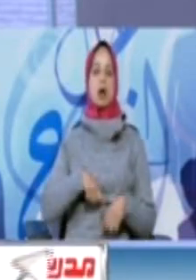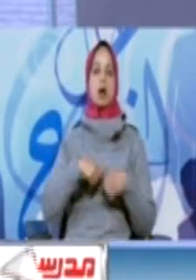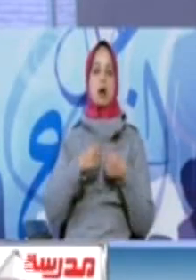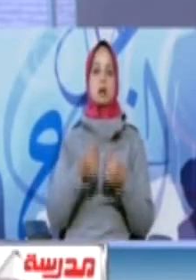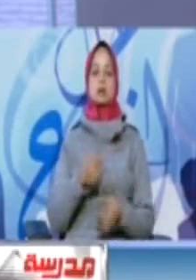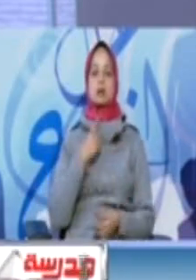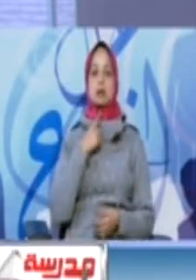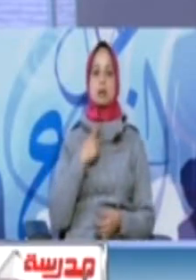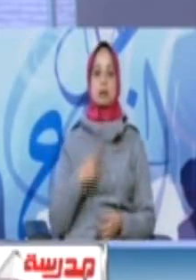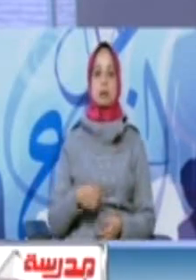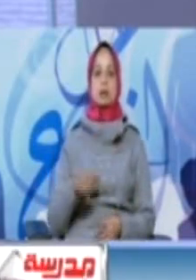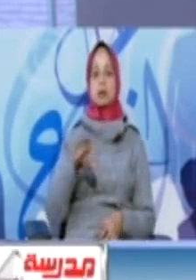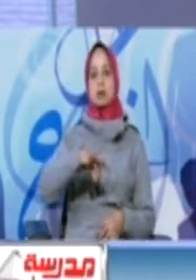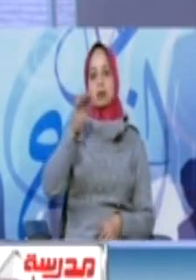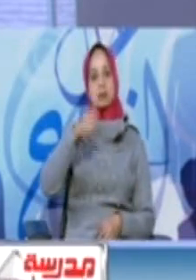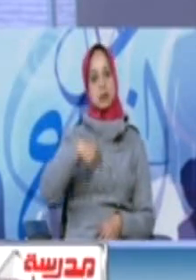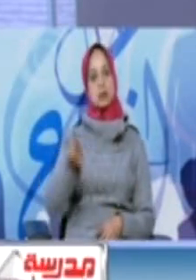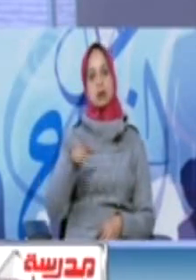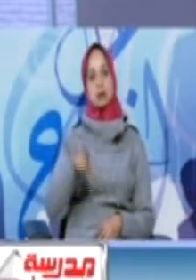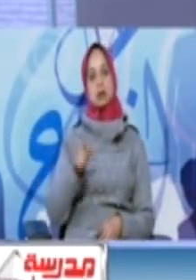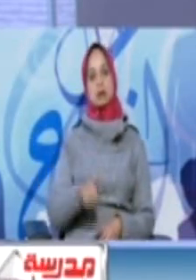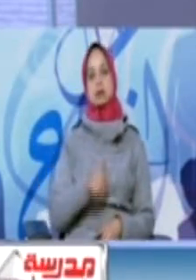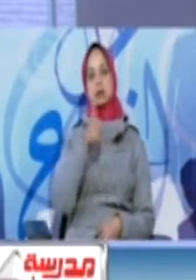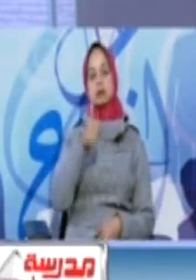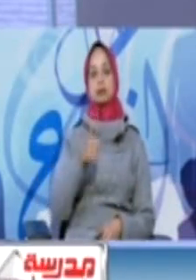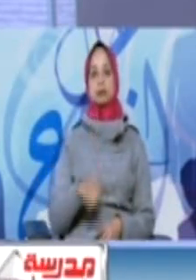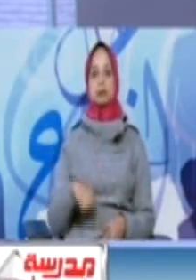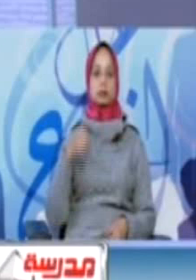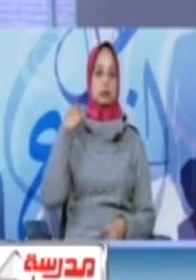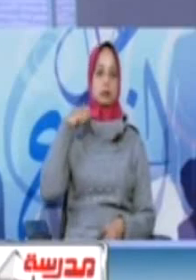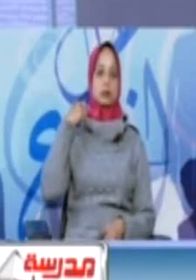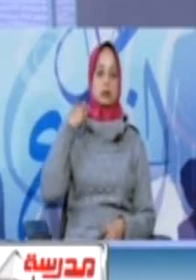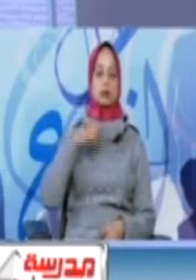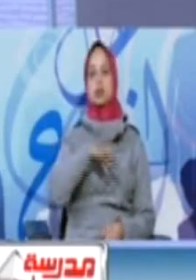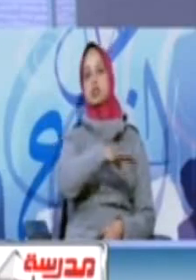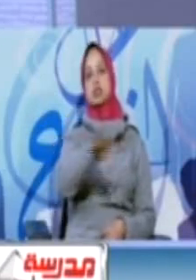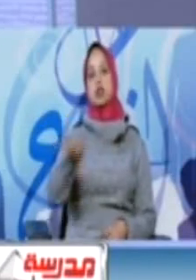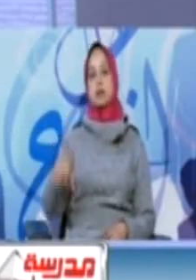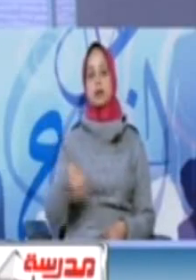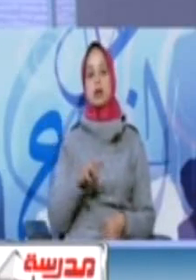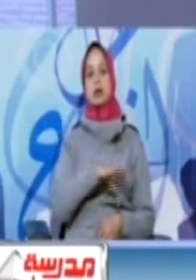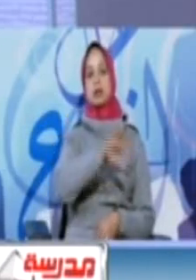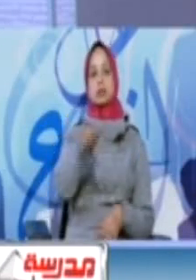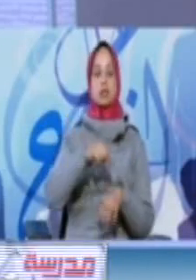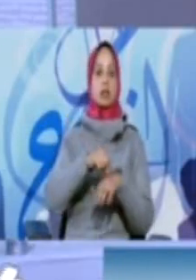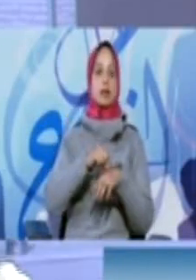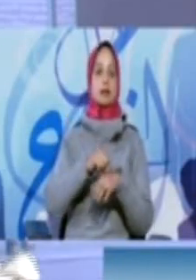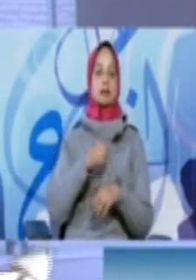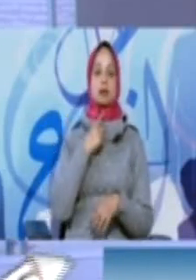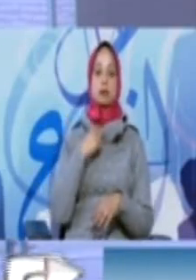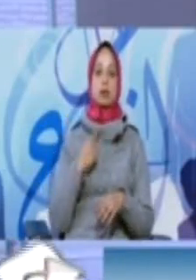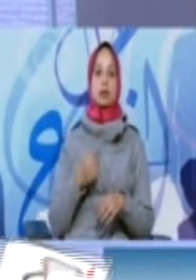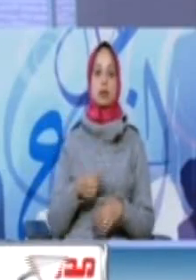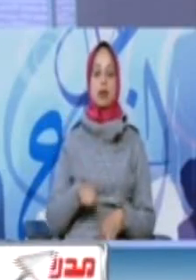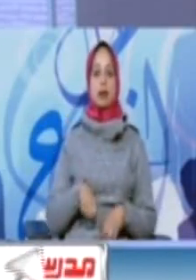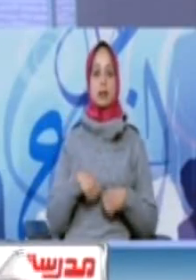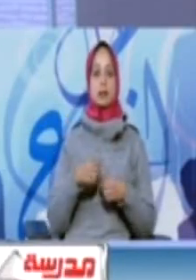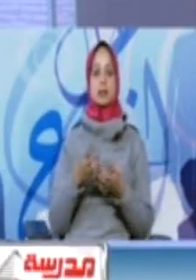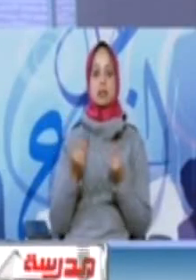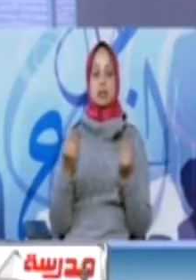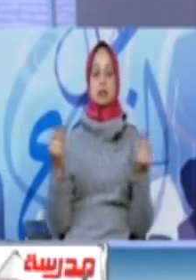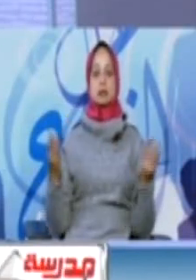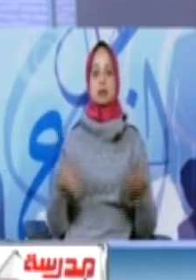اسمها وزارة أغلبية أو وزارة شعبية. إزاي؟ أنتوا مش صغيرين، أنتوا